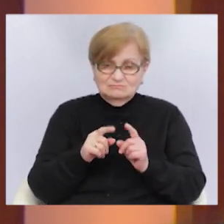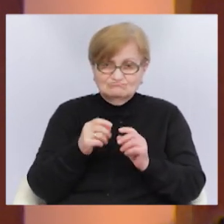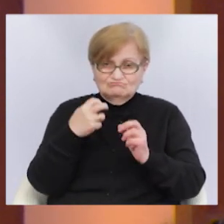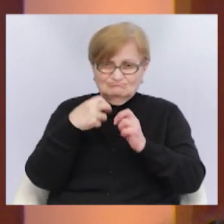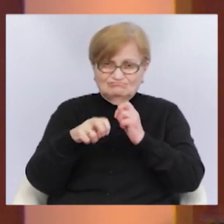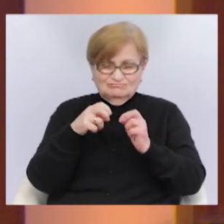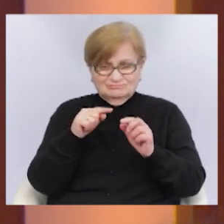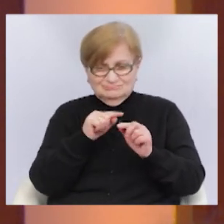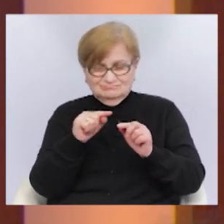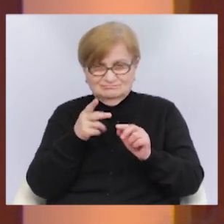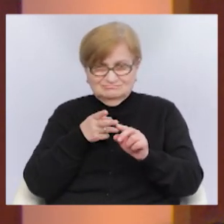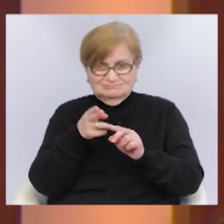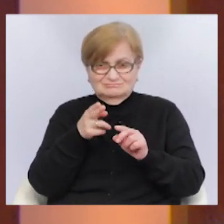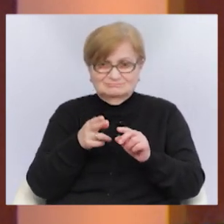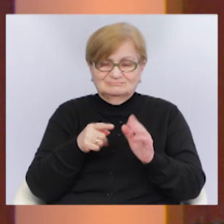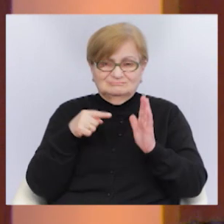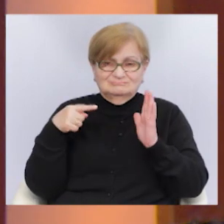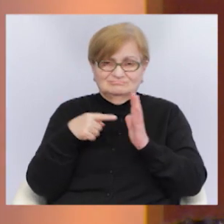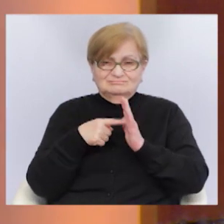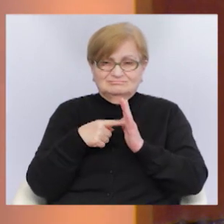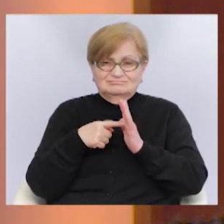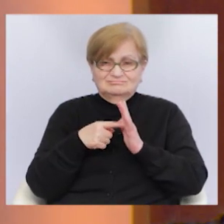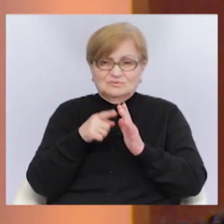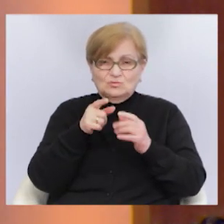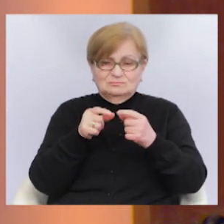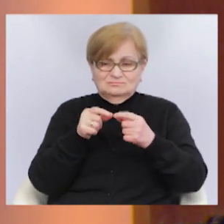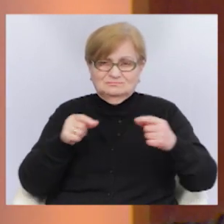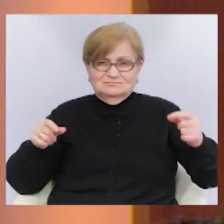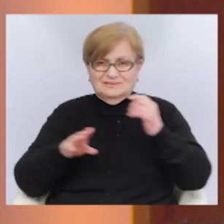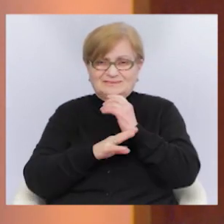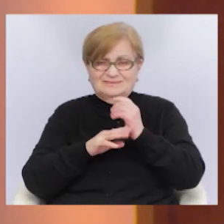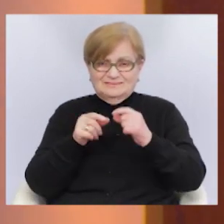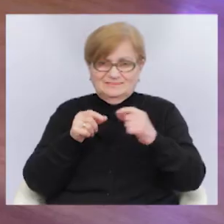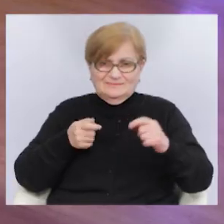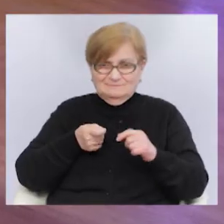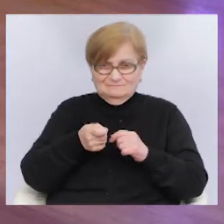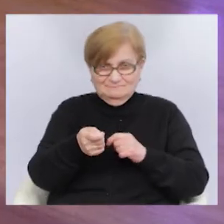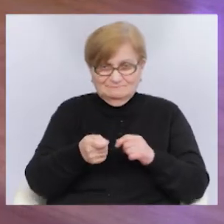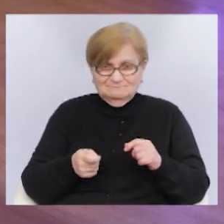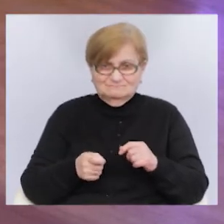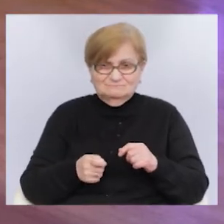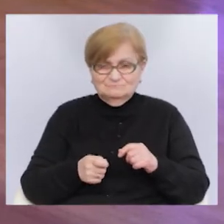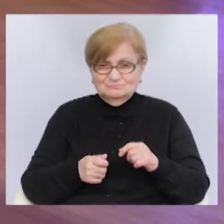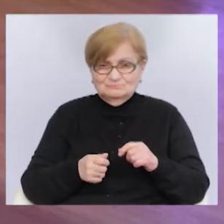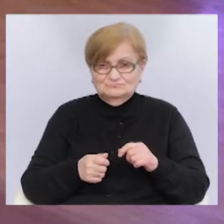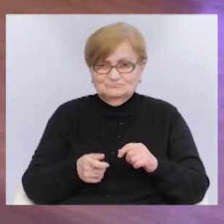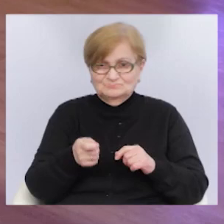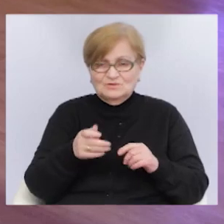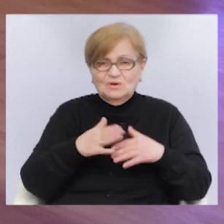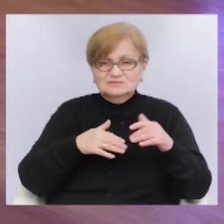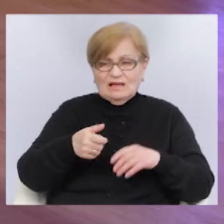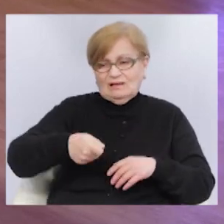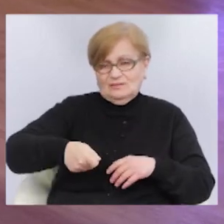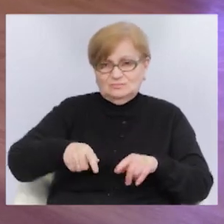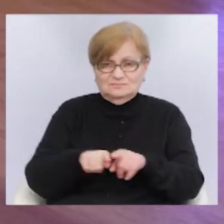ჩახევა ან ჩაჭრა დაგვჭირდება ჭიქის გვერდზე, რომ შეეტიოს შპადელი. მე უბრალოდ შპადელს შევუყრით, შეგნით, რომ სახელური კონდეს